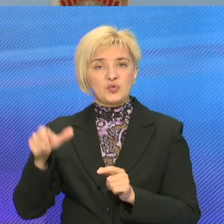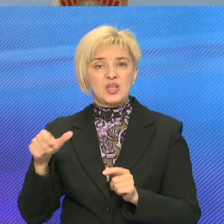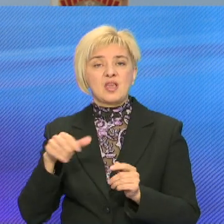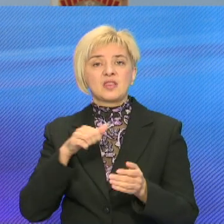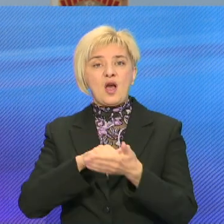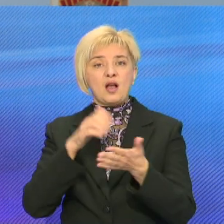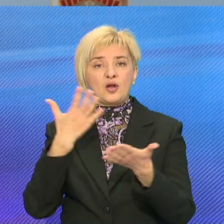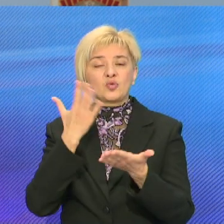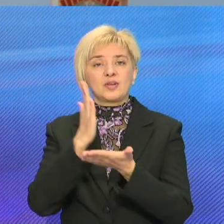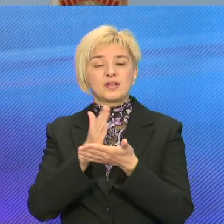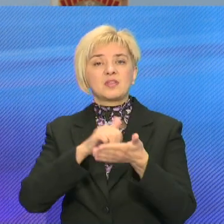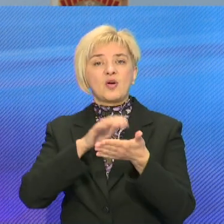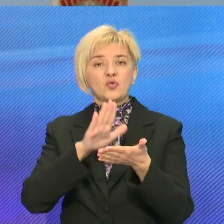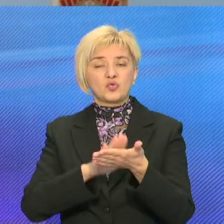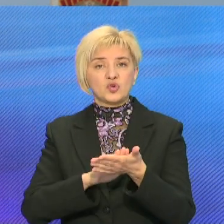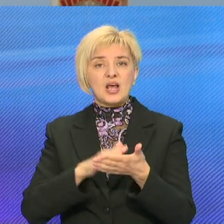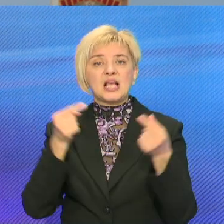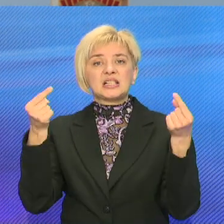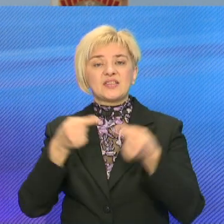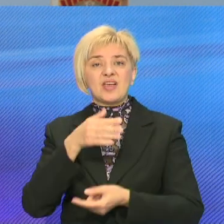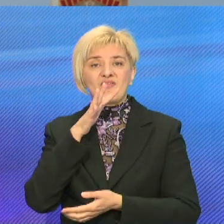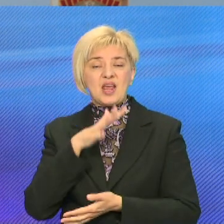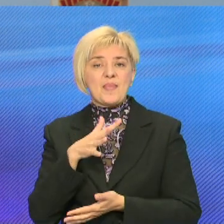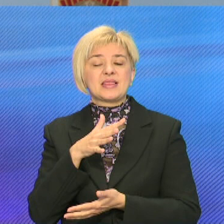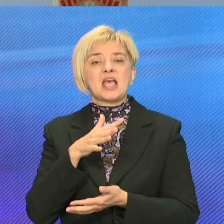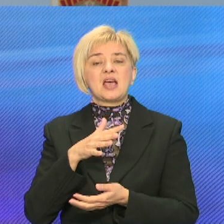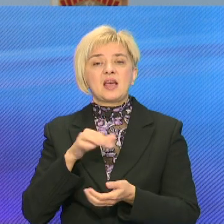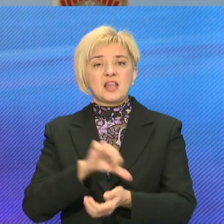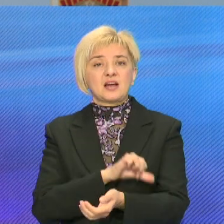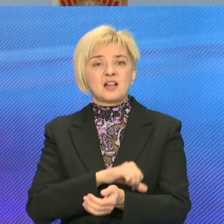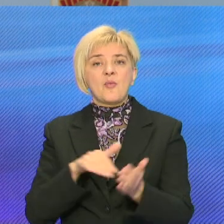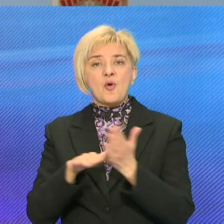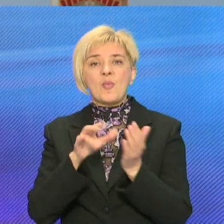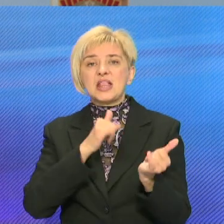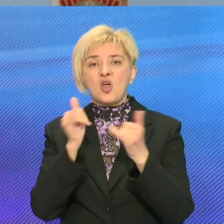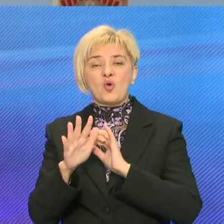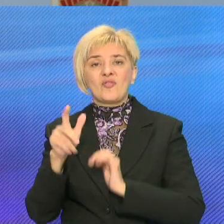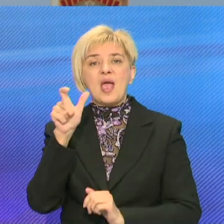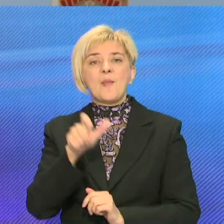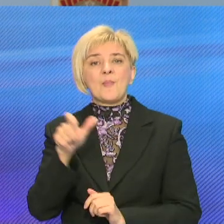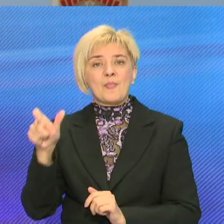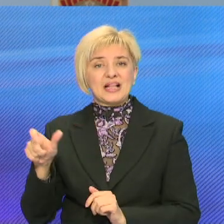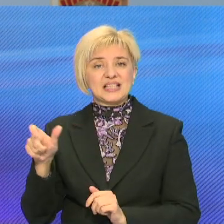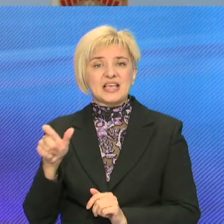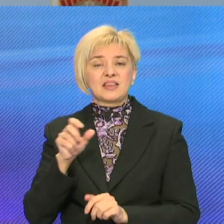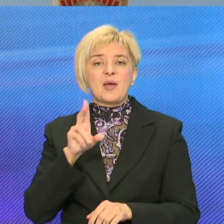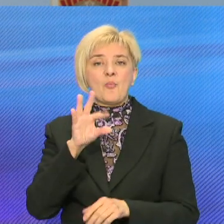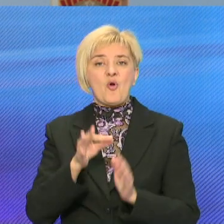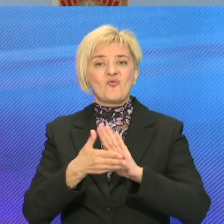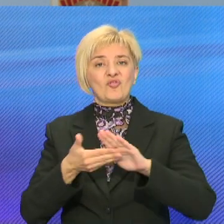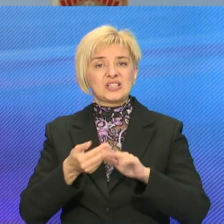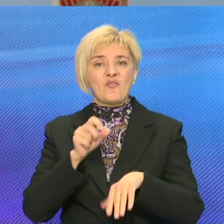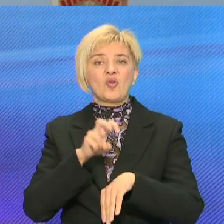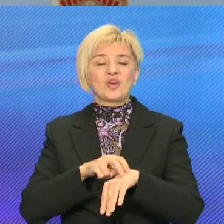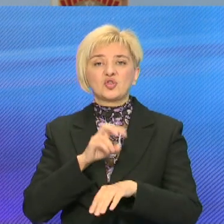алкоголя, своевременная наркологическая помощь не оказывается. Пациенты по вызову к врачу не являются.